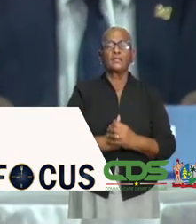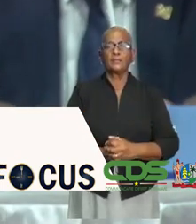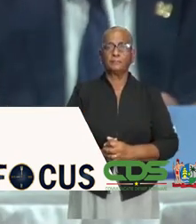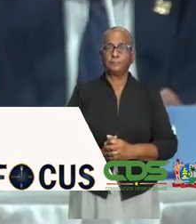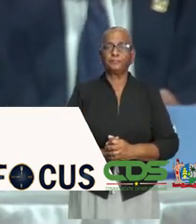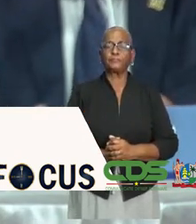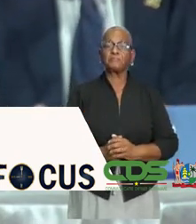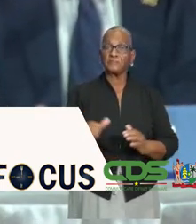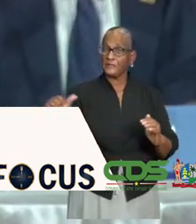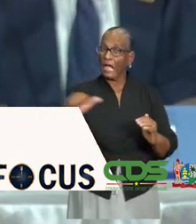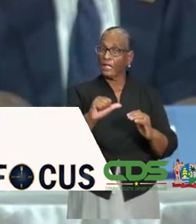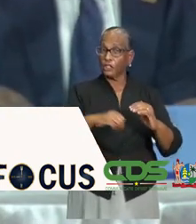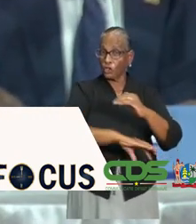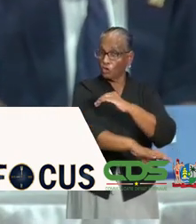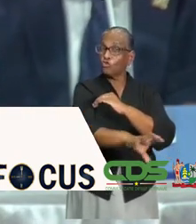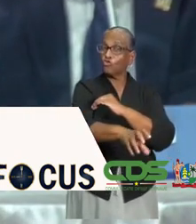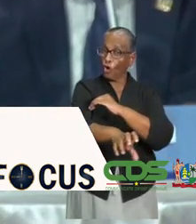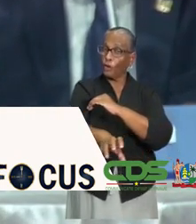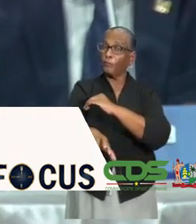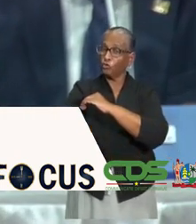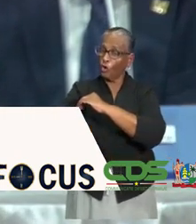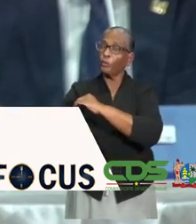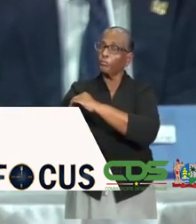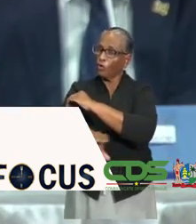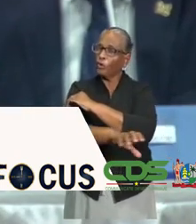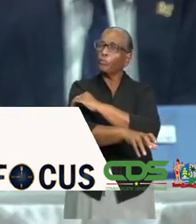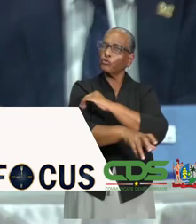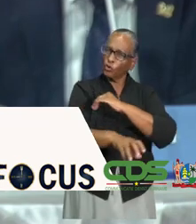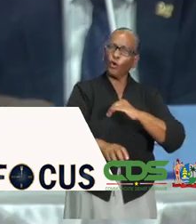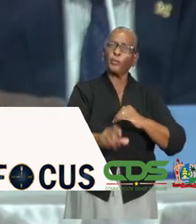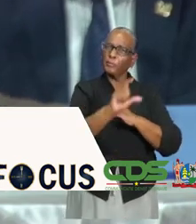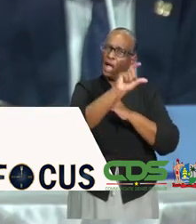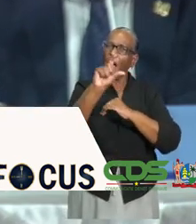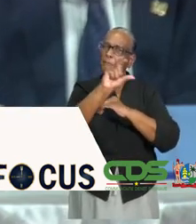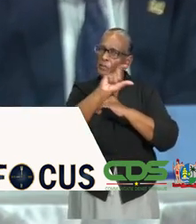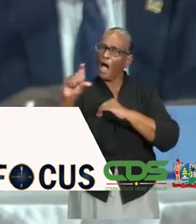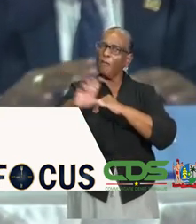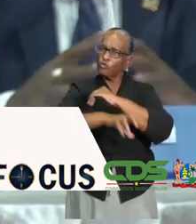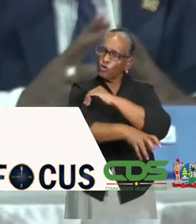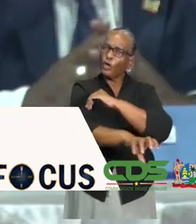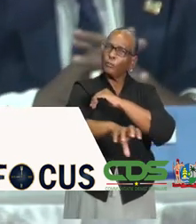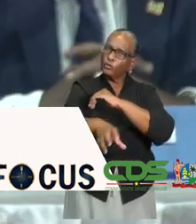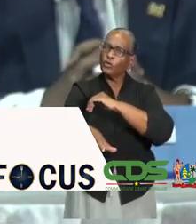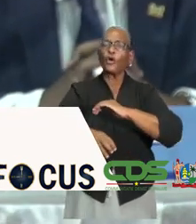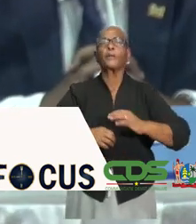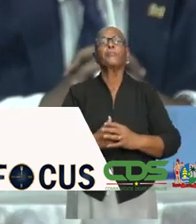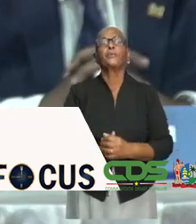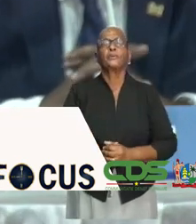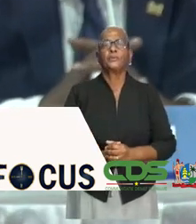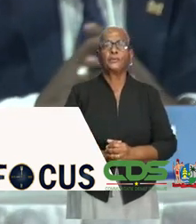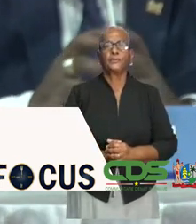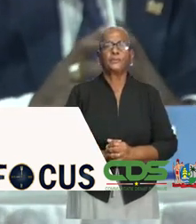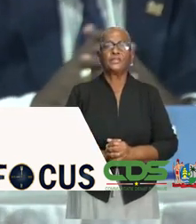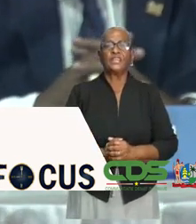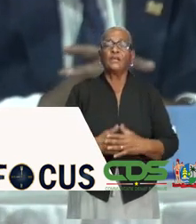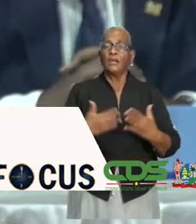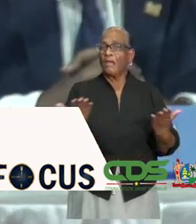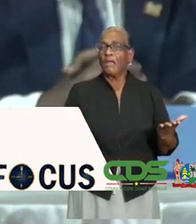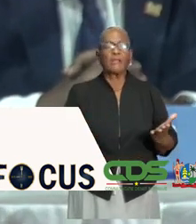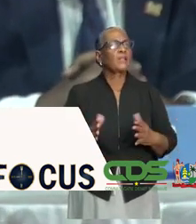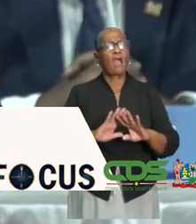Adjumakondre, Dantapu, Ofiaolo, Murakondre, Pelkrimkondre,